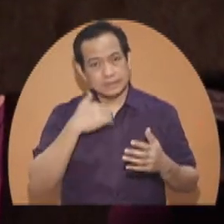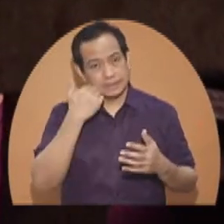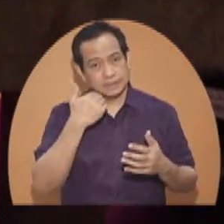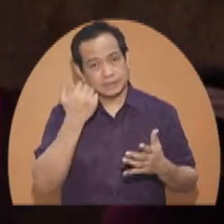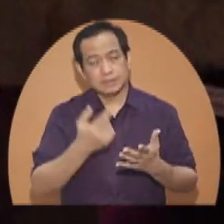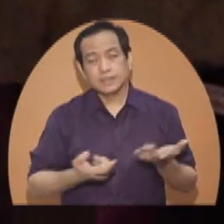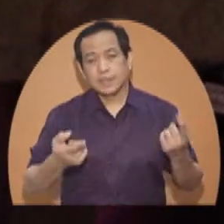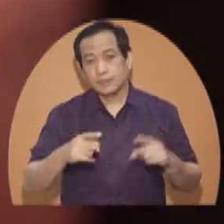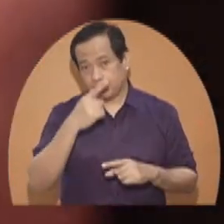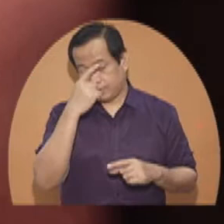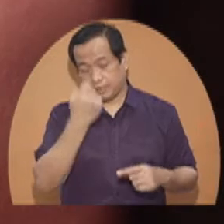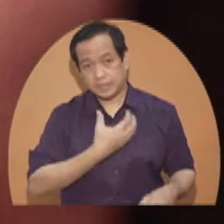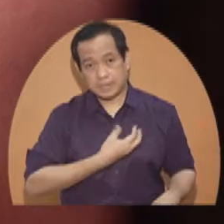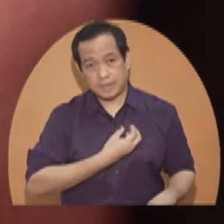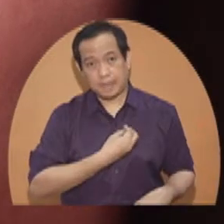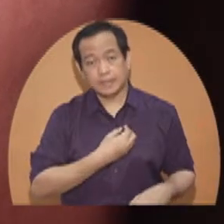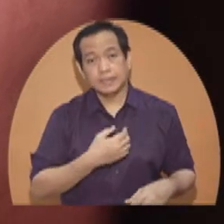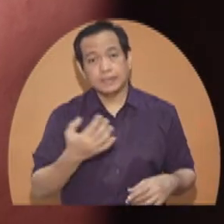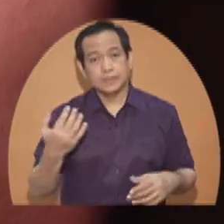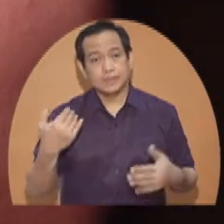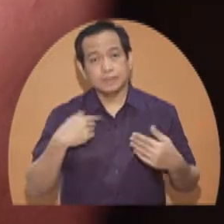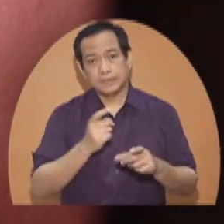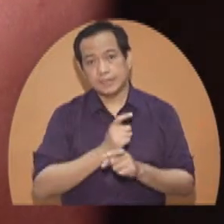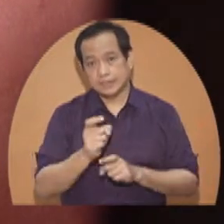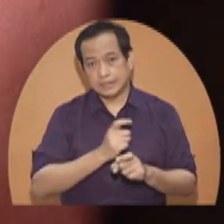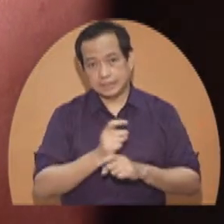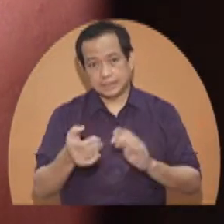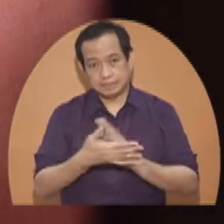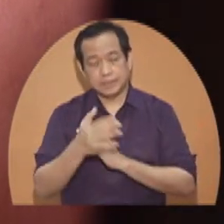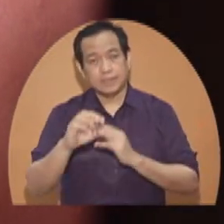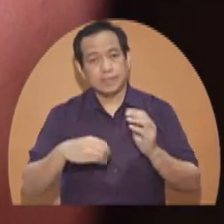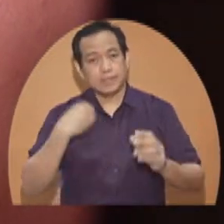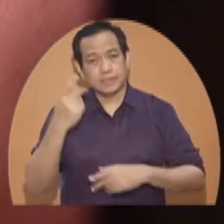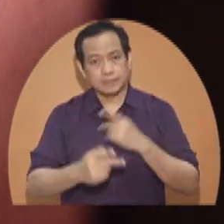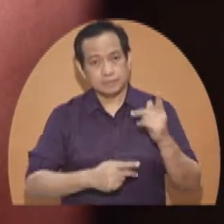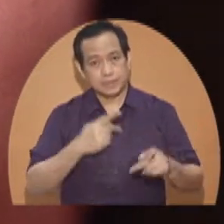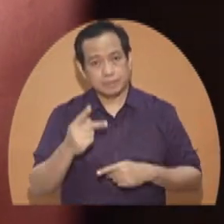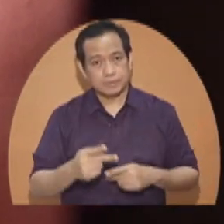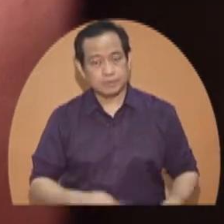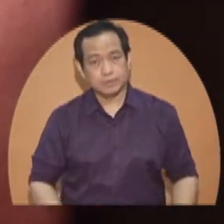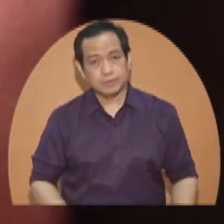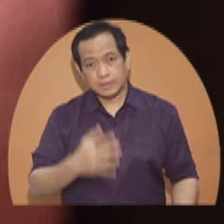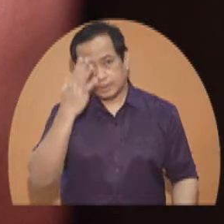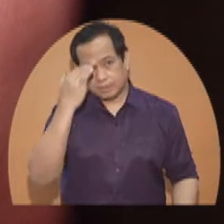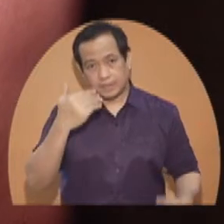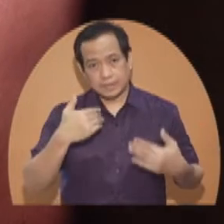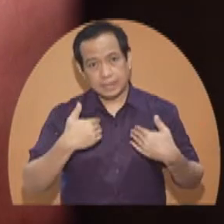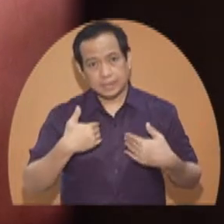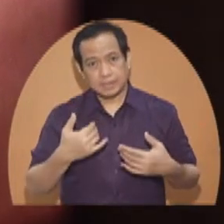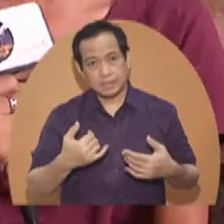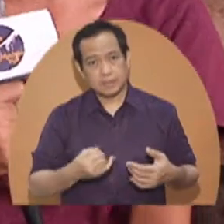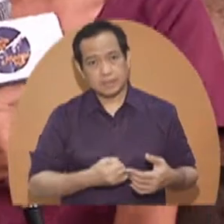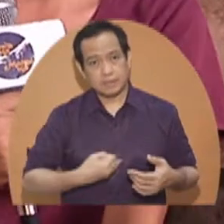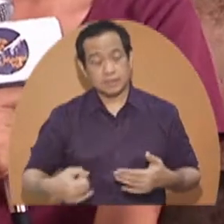sa kanyang sitwasyon dahil na rin sa takot niya baka siya makutsa ng ibang tao. Bakit po kaya